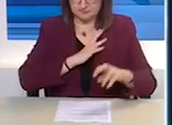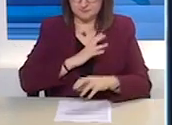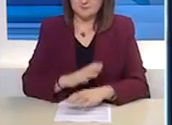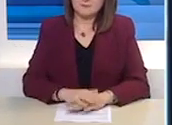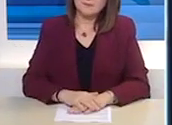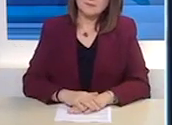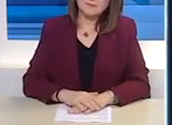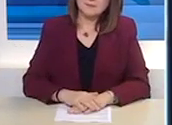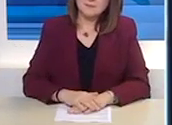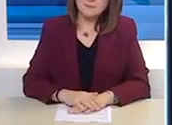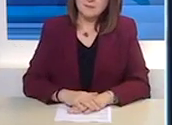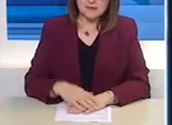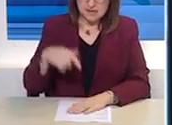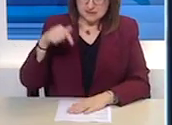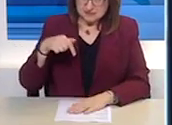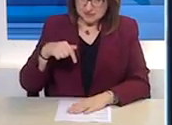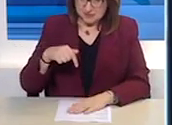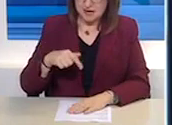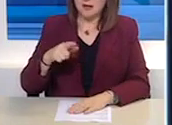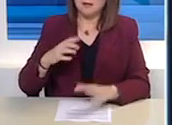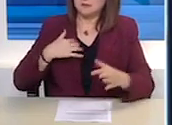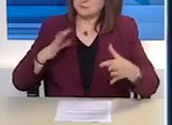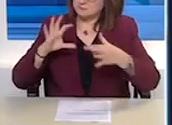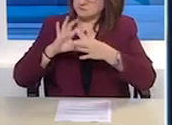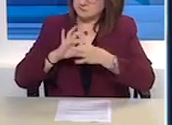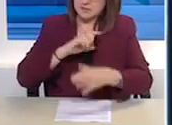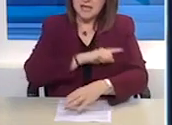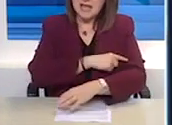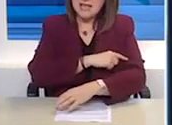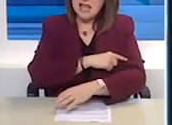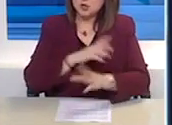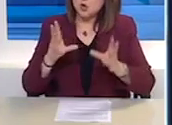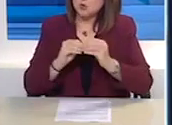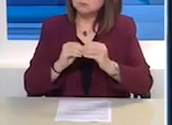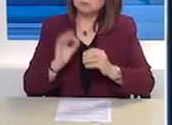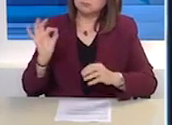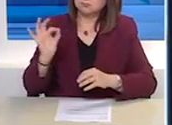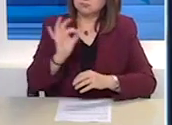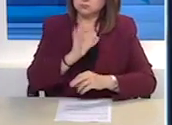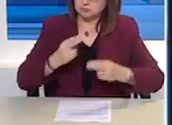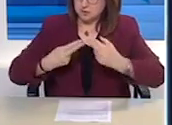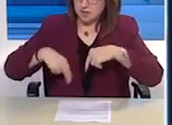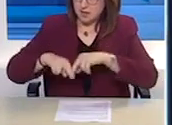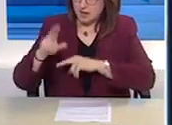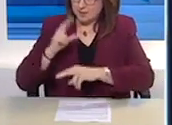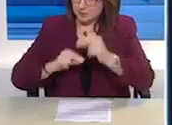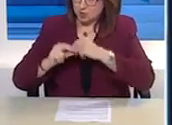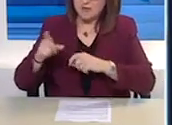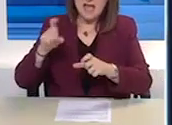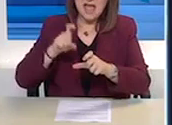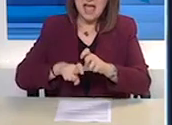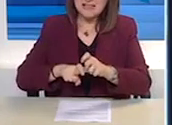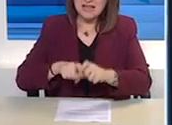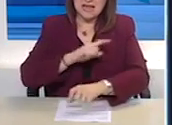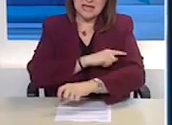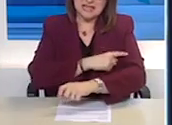Σήμερα, σε συνεργασία με ιατρό λοιμοξιολόγο της Επιτροπής και την Ελληνική Εταιρεία Ιατρικής Εργασίας, συζητήθηκαν